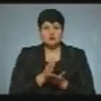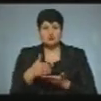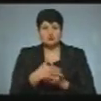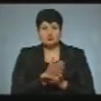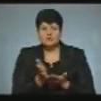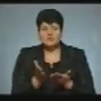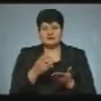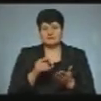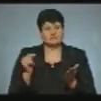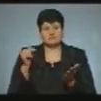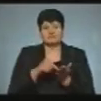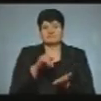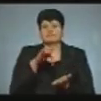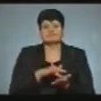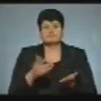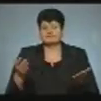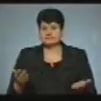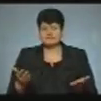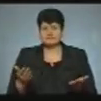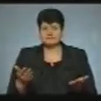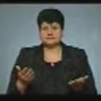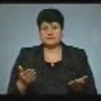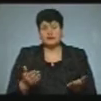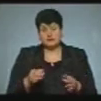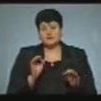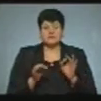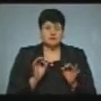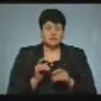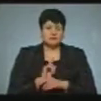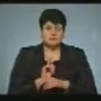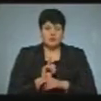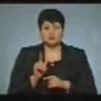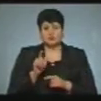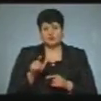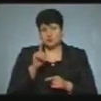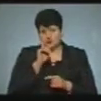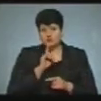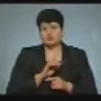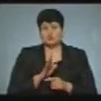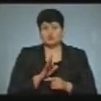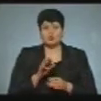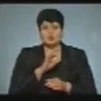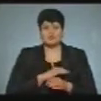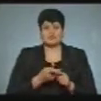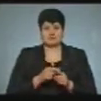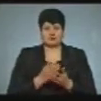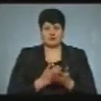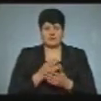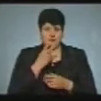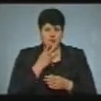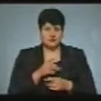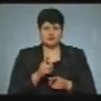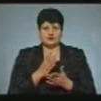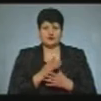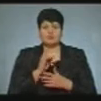Тобто всі дороги в Тернополі ведуть в центр. І природно, що людям зручно користуватися цими послугами. Ми бачимо, що є такі, що